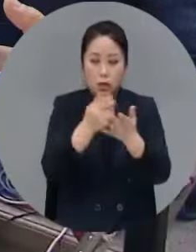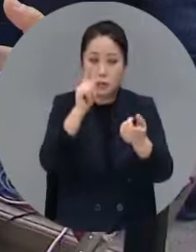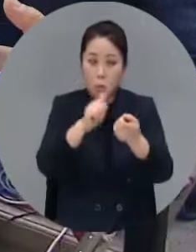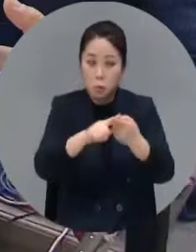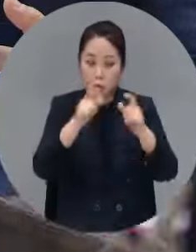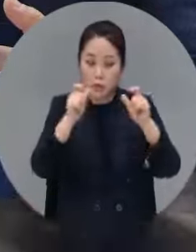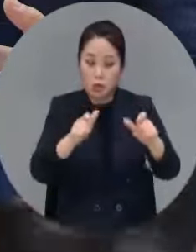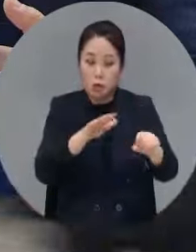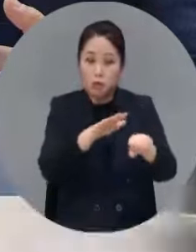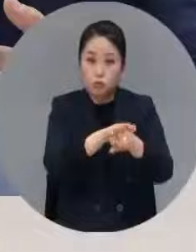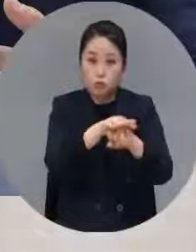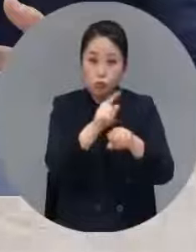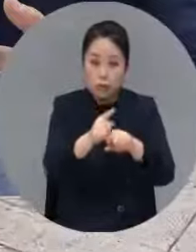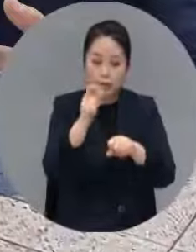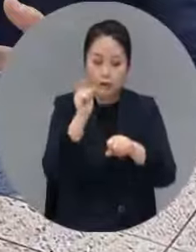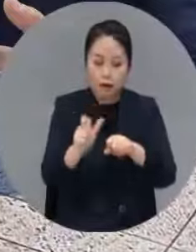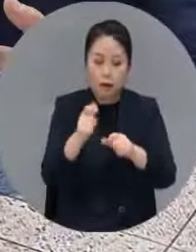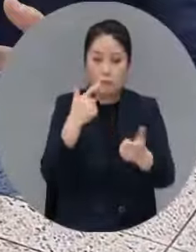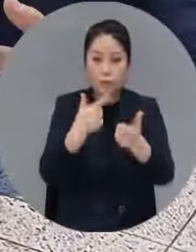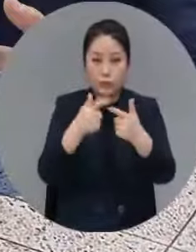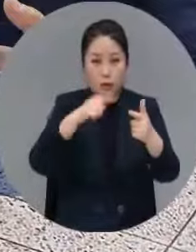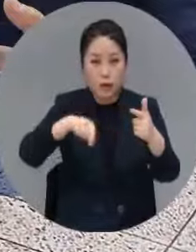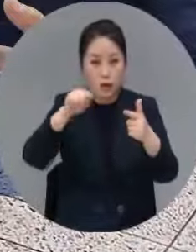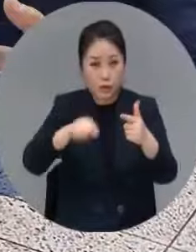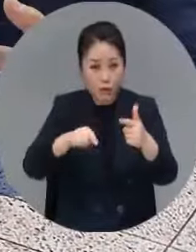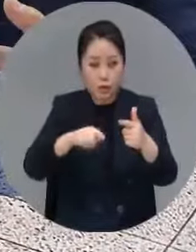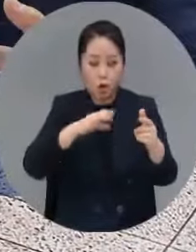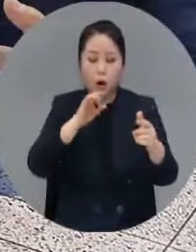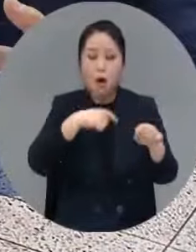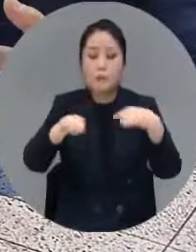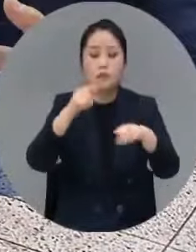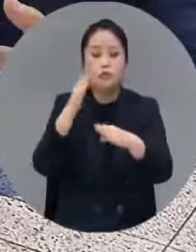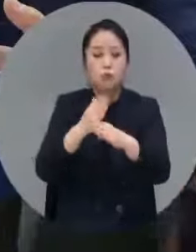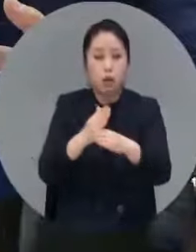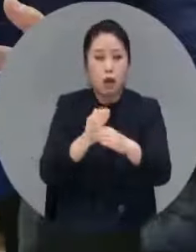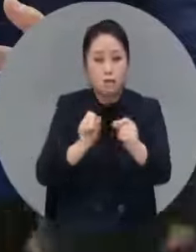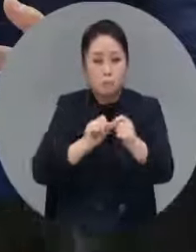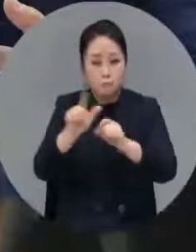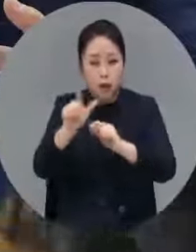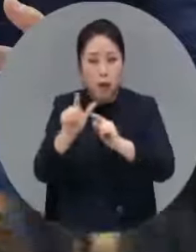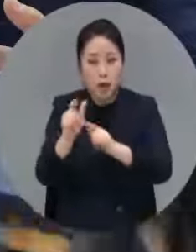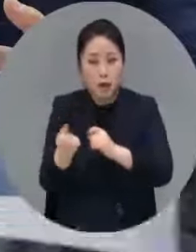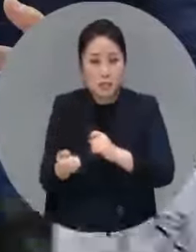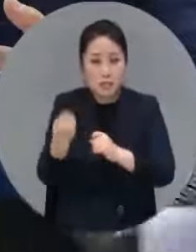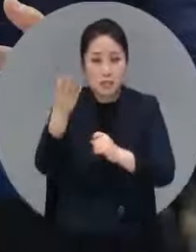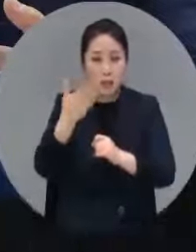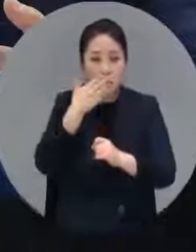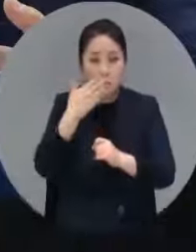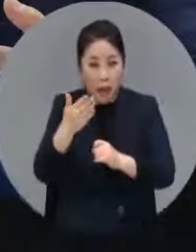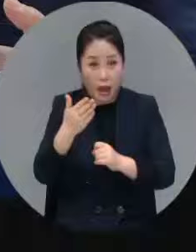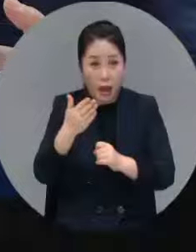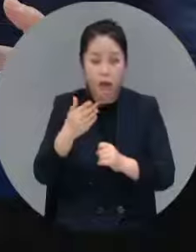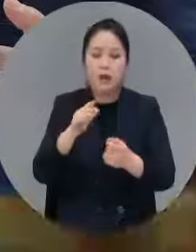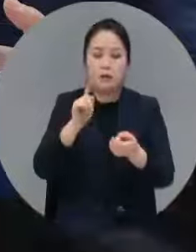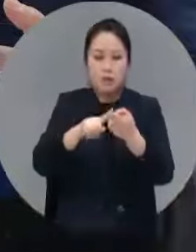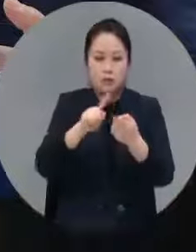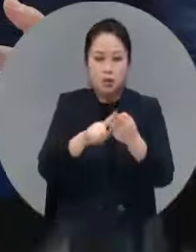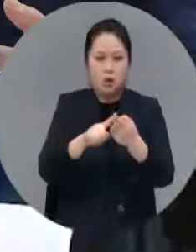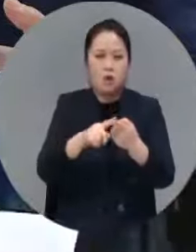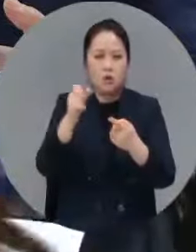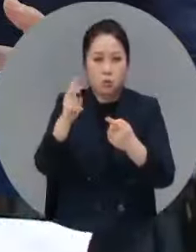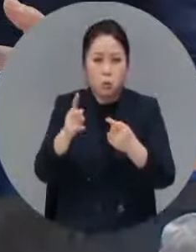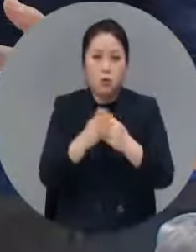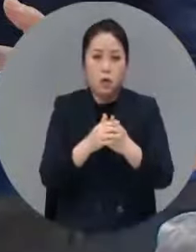가능한가 진이 소선거구제 하에서 지금까지 계속 쓰라린 패배를 겪어왔던 그 제도의 어떤 어떻게 보면